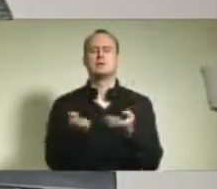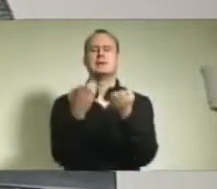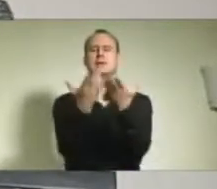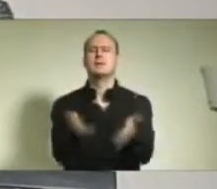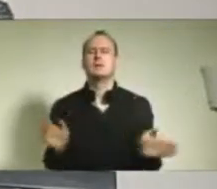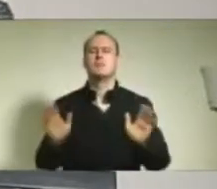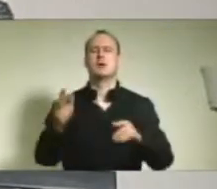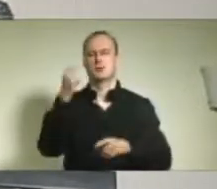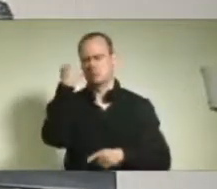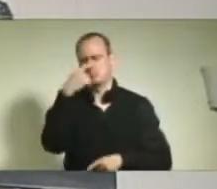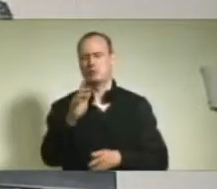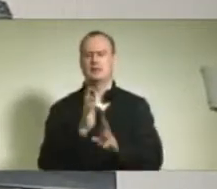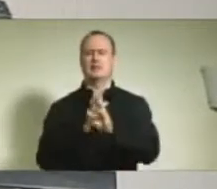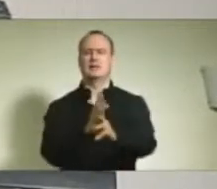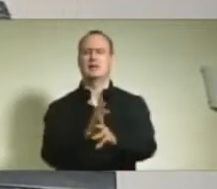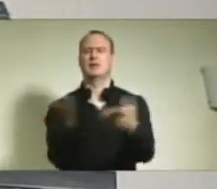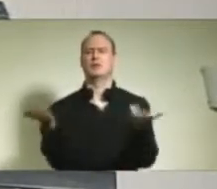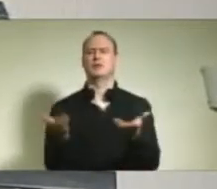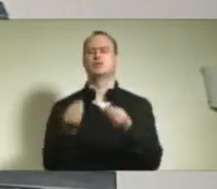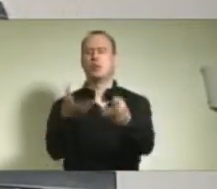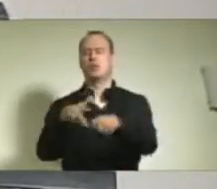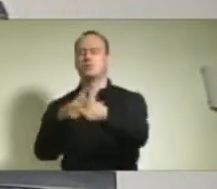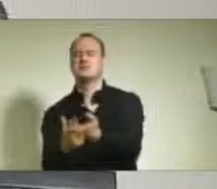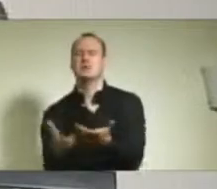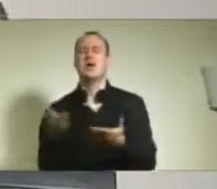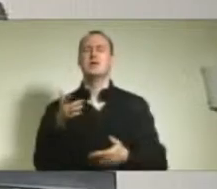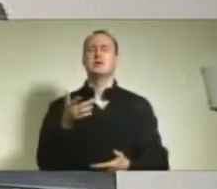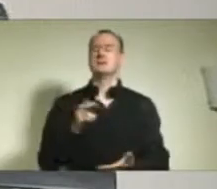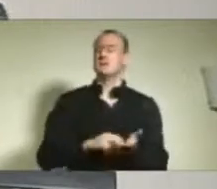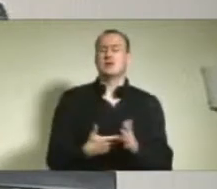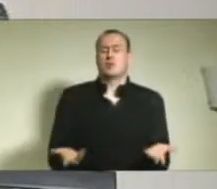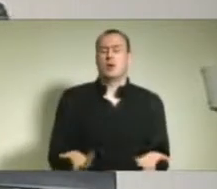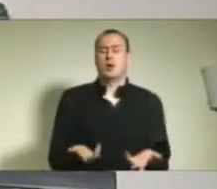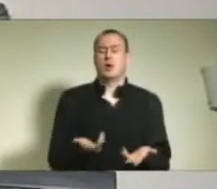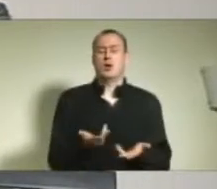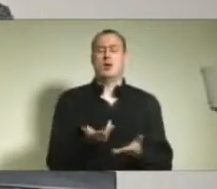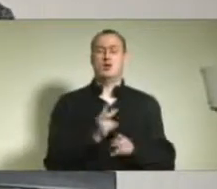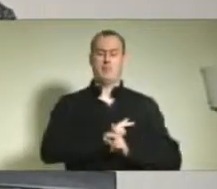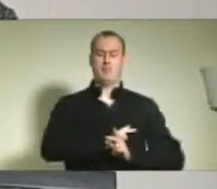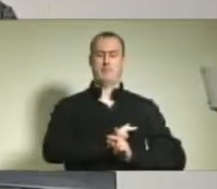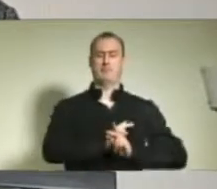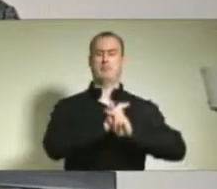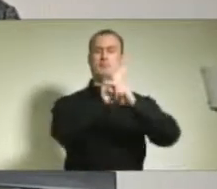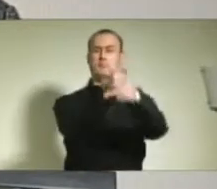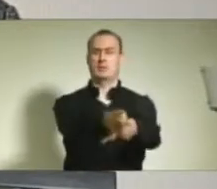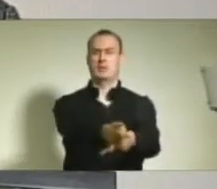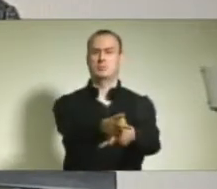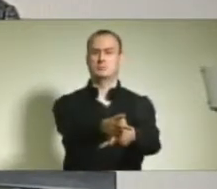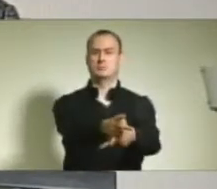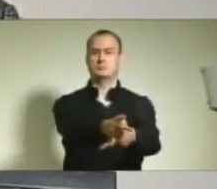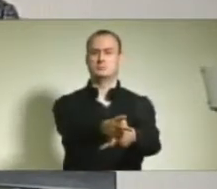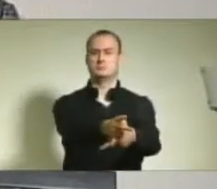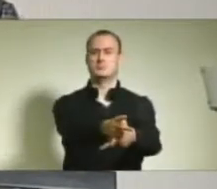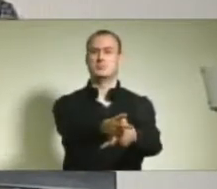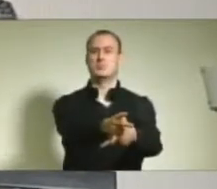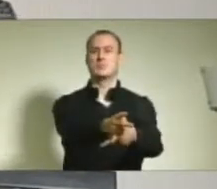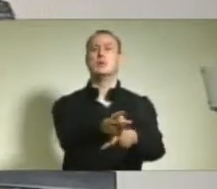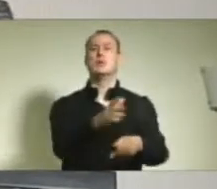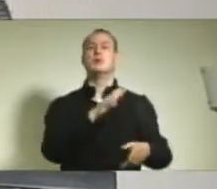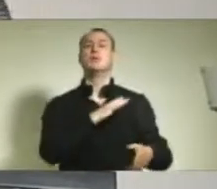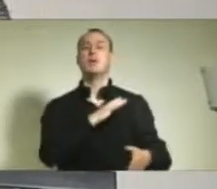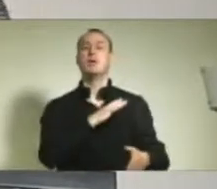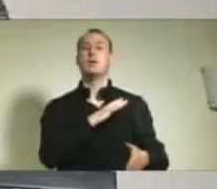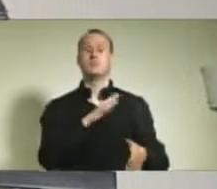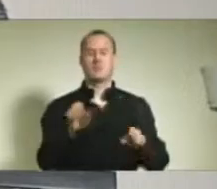C'est-à-dire qu'on fait des prêts à nos clients et ils n'ont des fois pas la domiciliation de leur salaire sur un compte à la Banque Postale. et ils n'ont